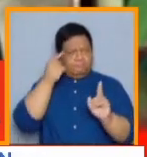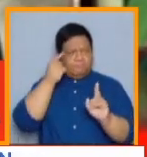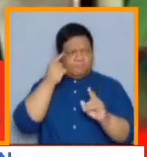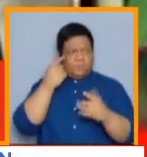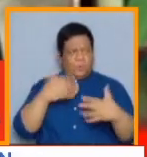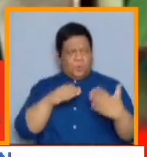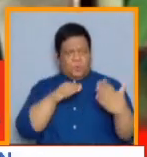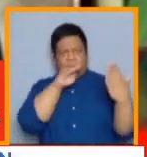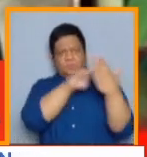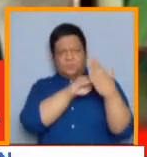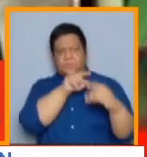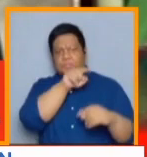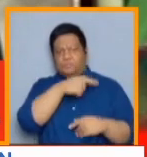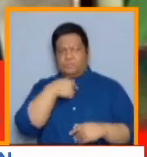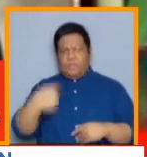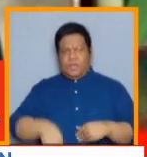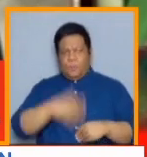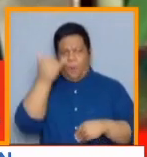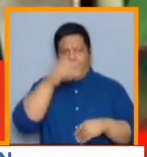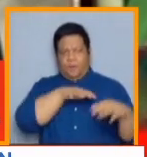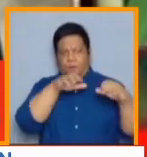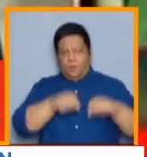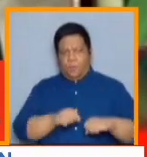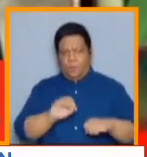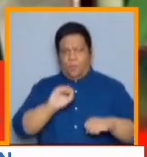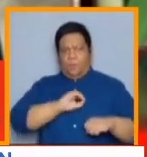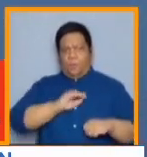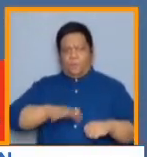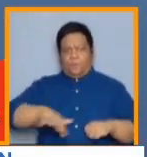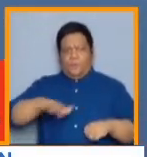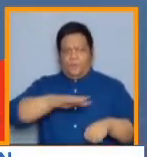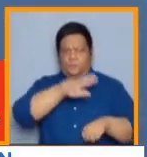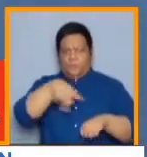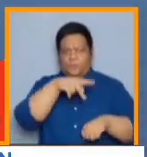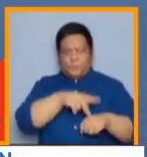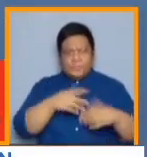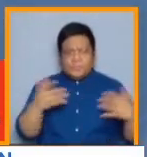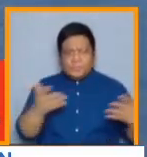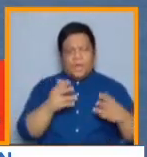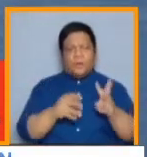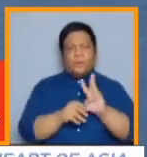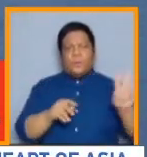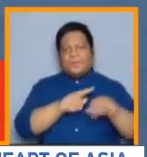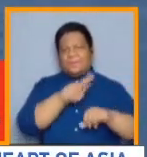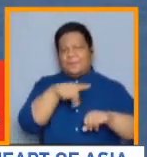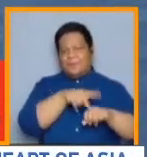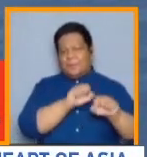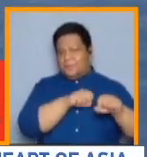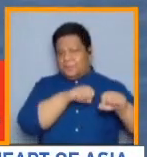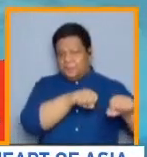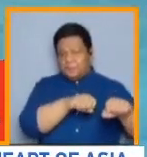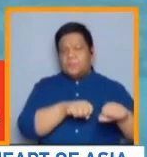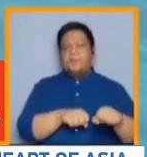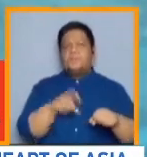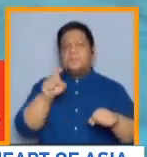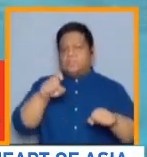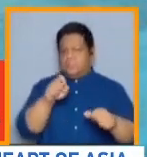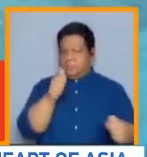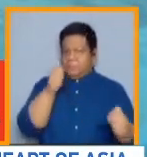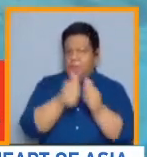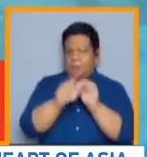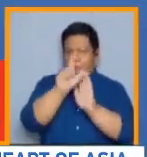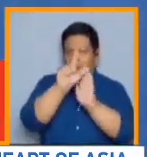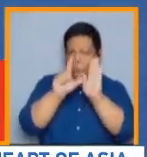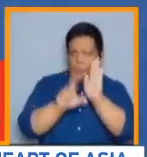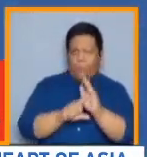at exclusive economic zone sa West Philippine Sea at agarang pagpasa ng Maritime Zones Act kung saan co-author siya